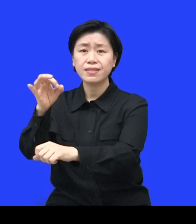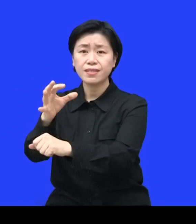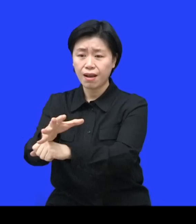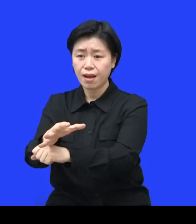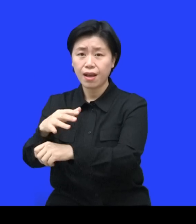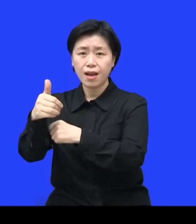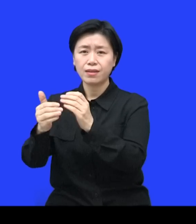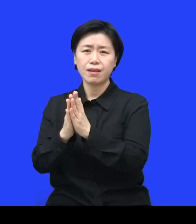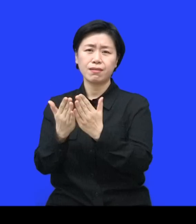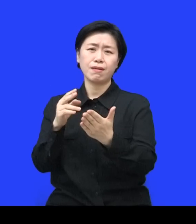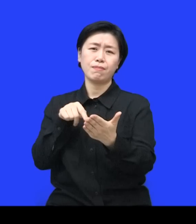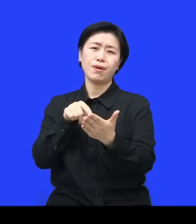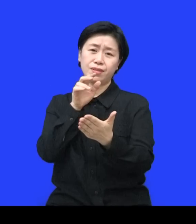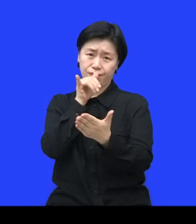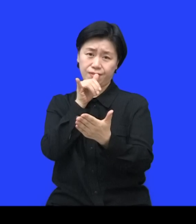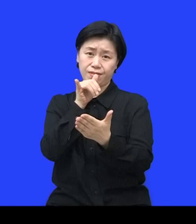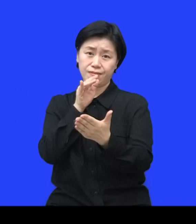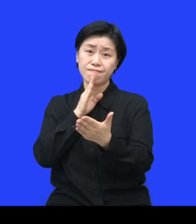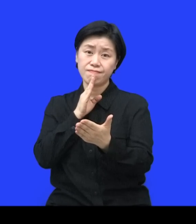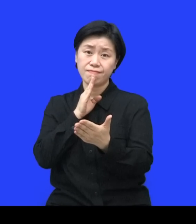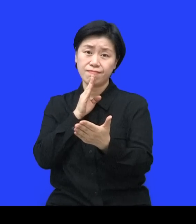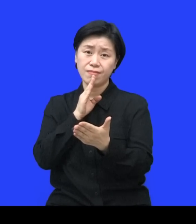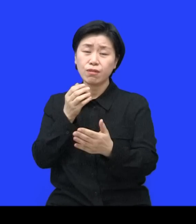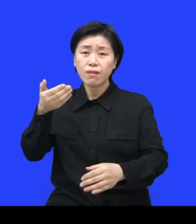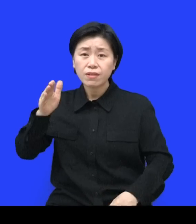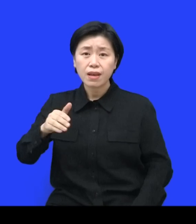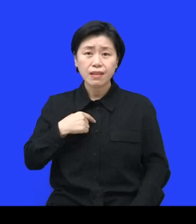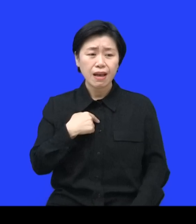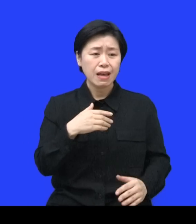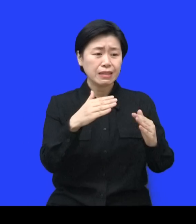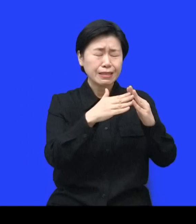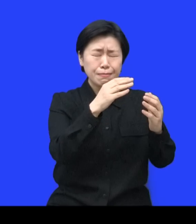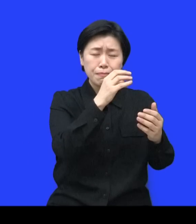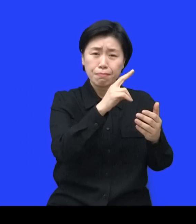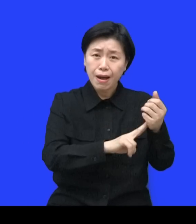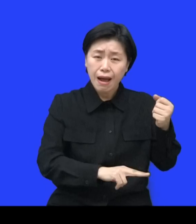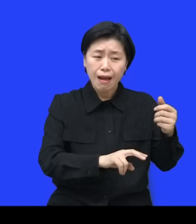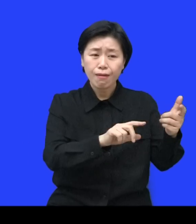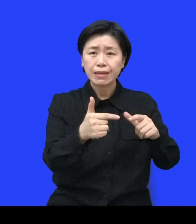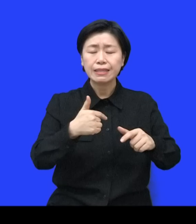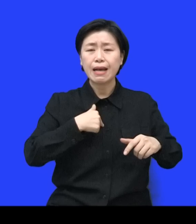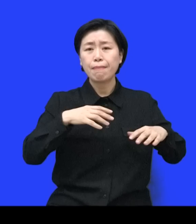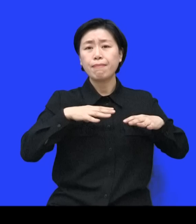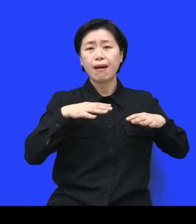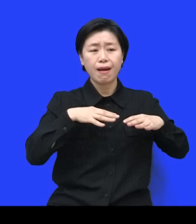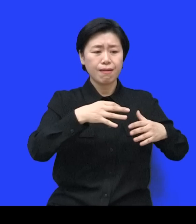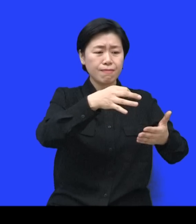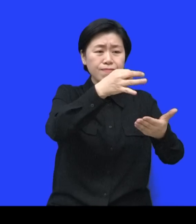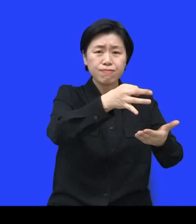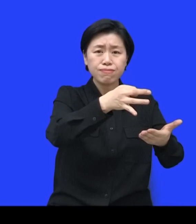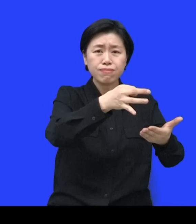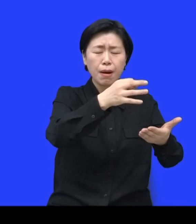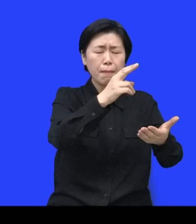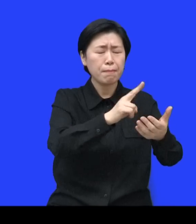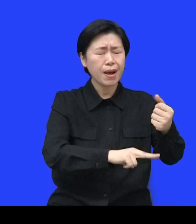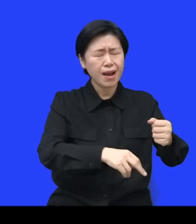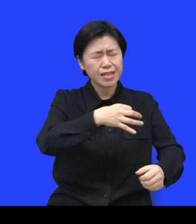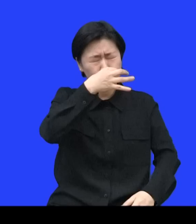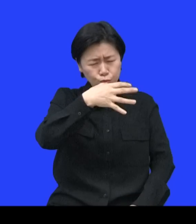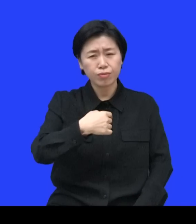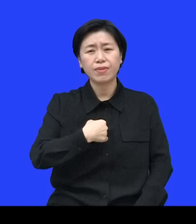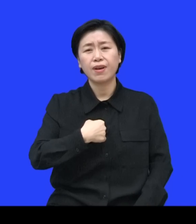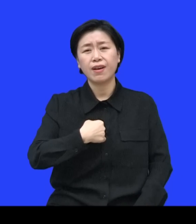했잖아요. 저 그거 팔기가 너무 어려웠던 거예요. 제가. 근데 고려대 파는 게 그게 뭐가 될